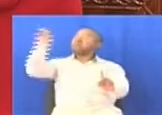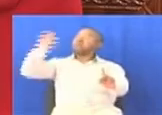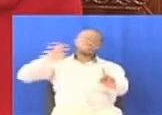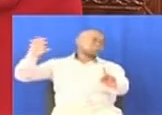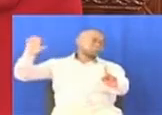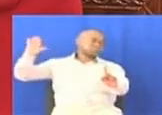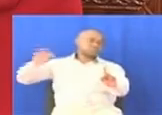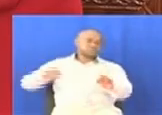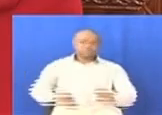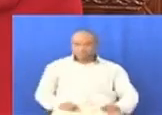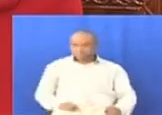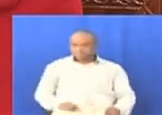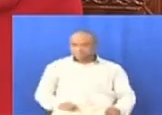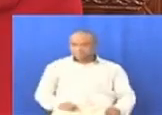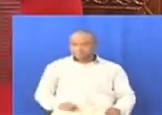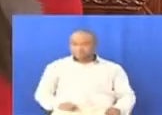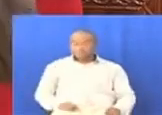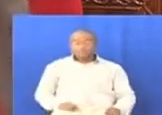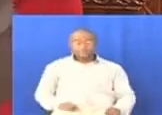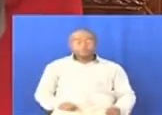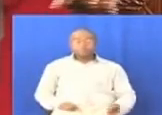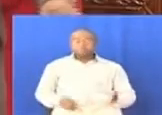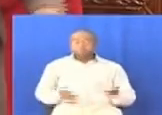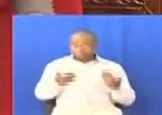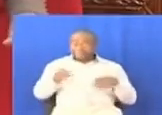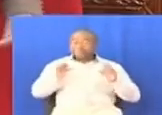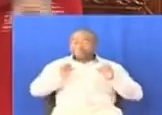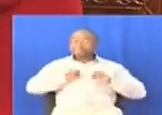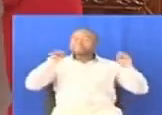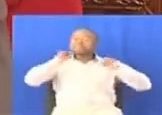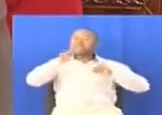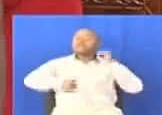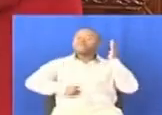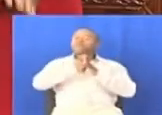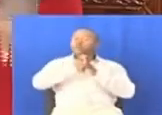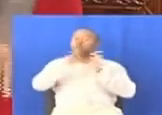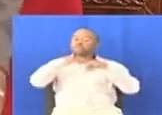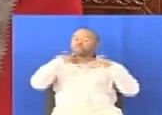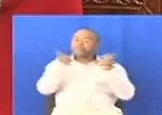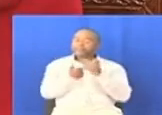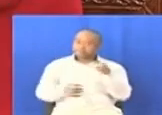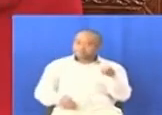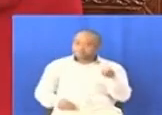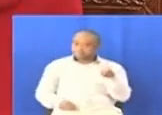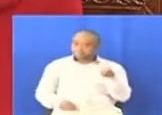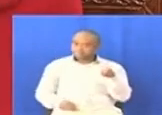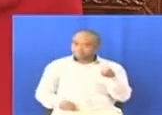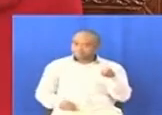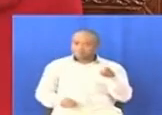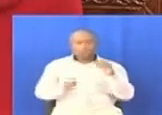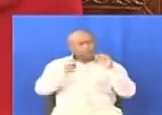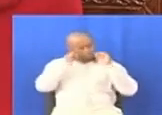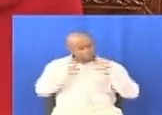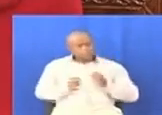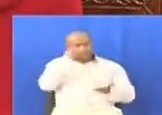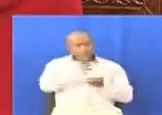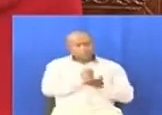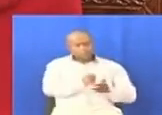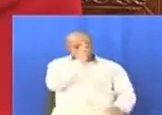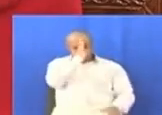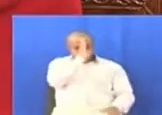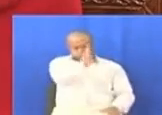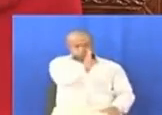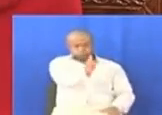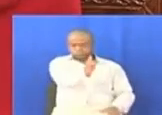Na sifa ya viongozi wote duniani, sifa ya viongozi wote duniani ni kuamua na